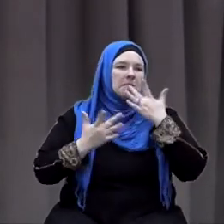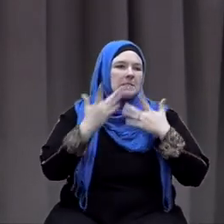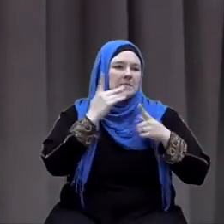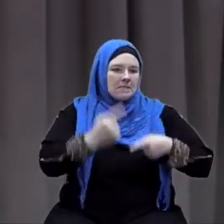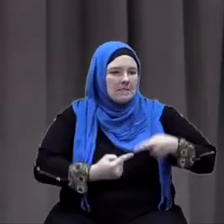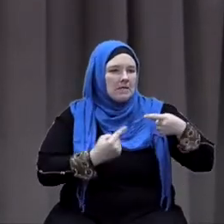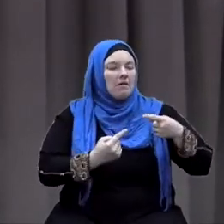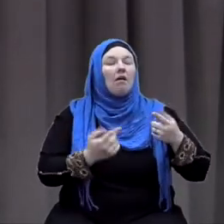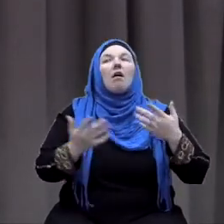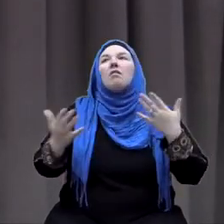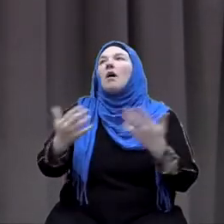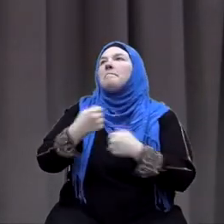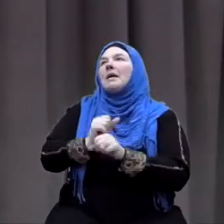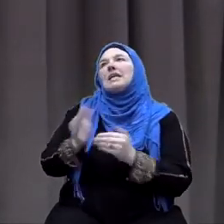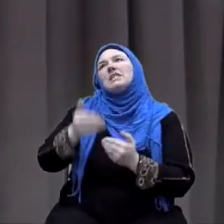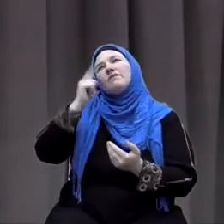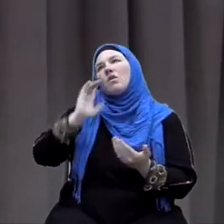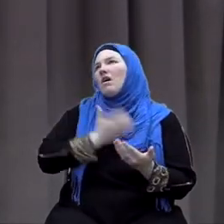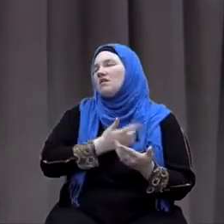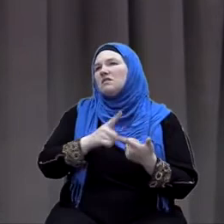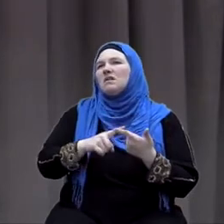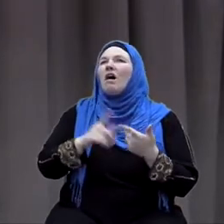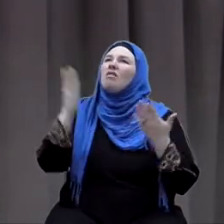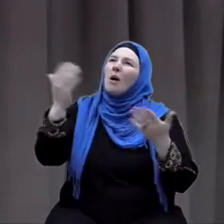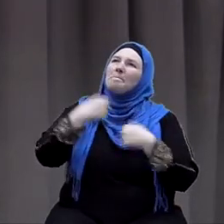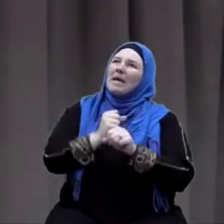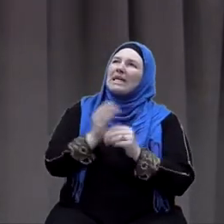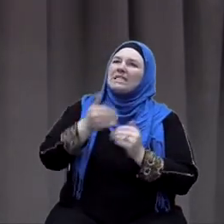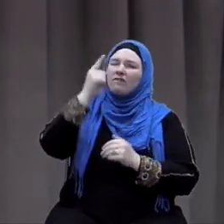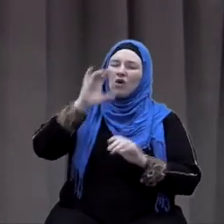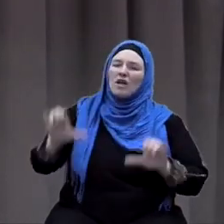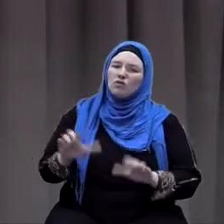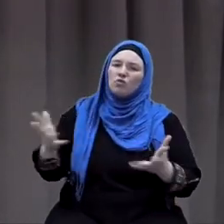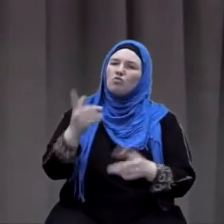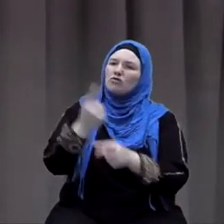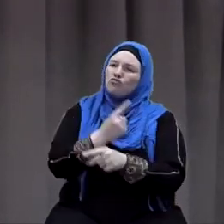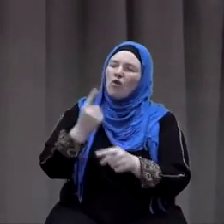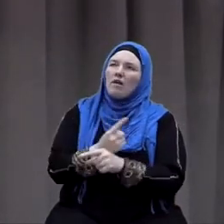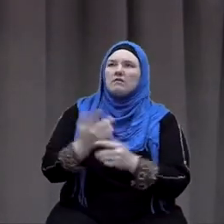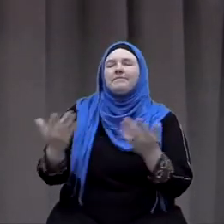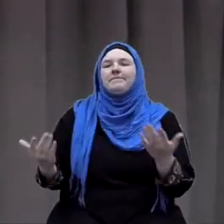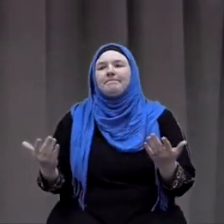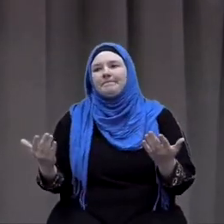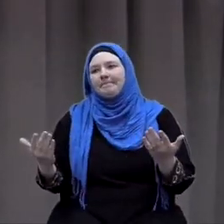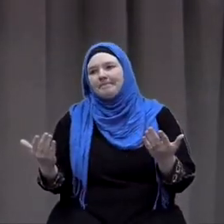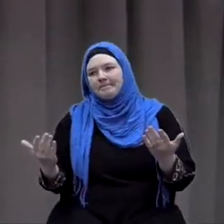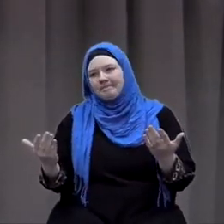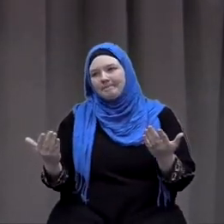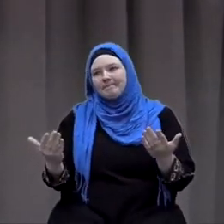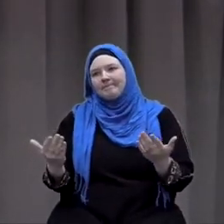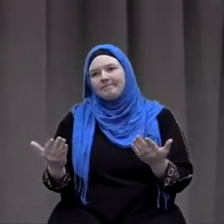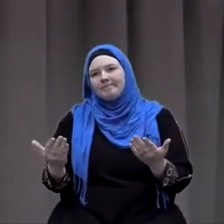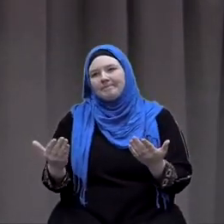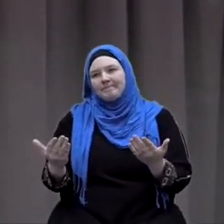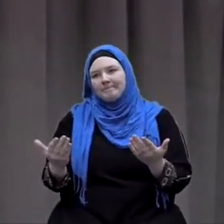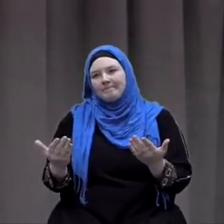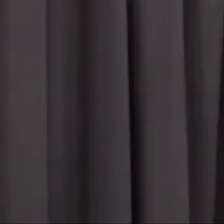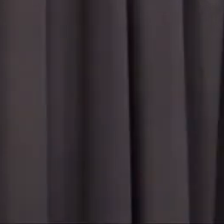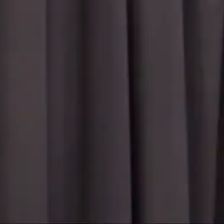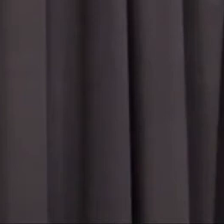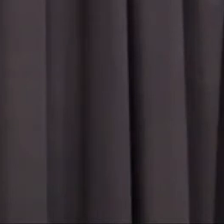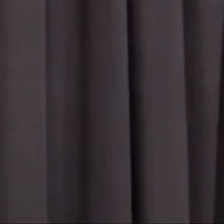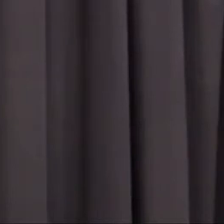it easy for us to do what is righteous. Allahumma ahdina fi man hadayt, wa'afina fi man afayt, wa'tawallana fi